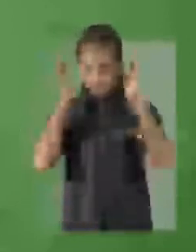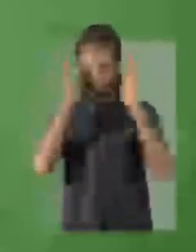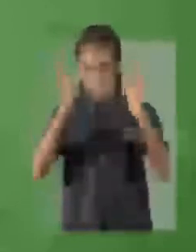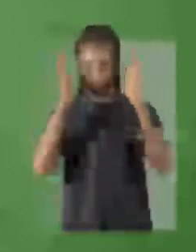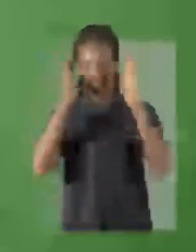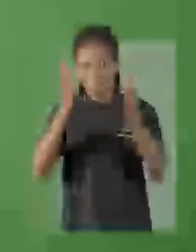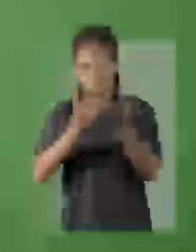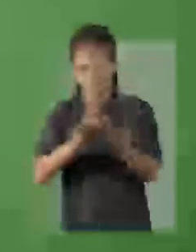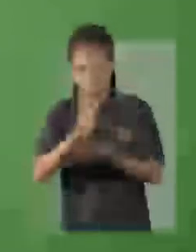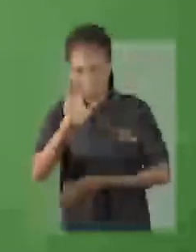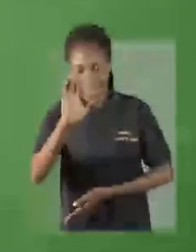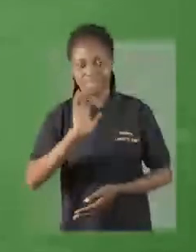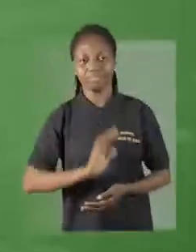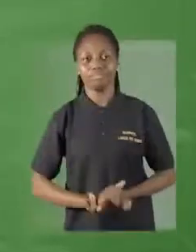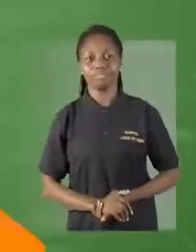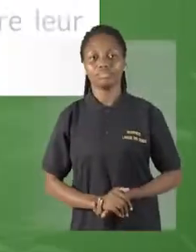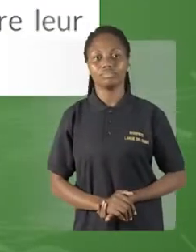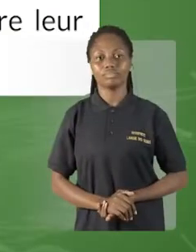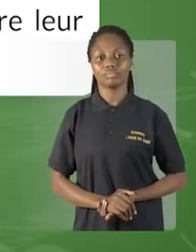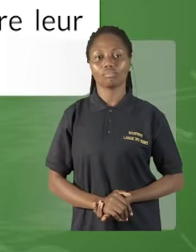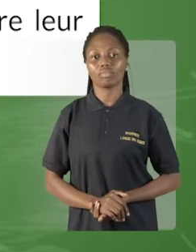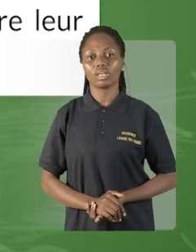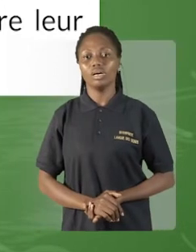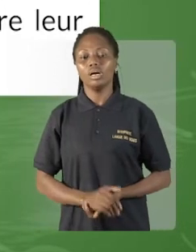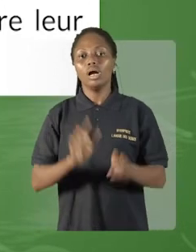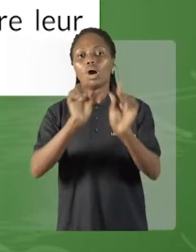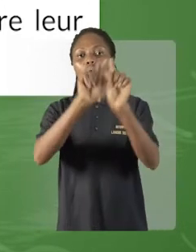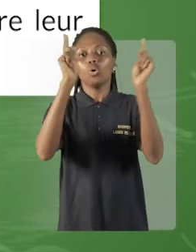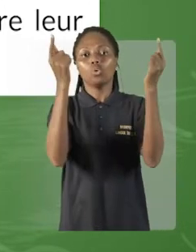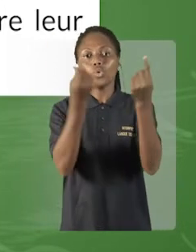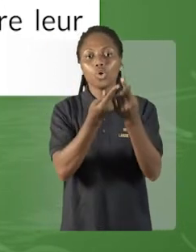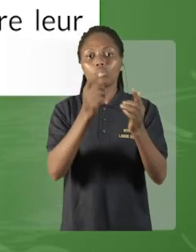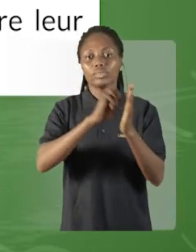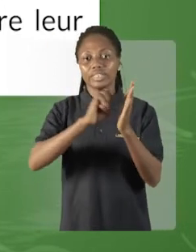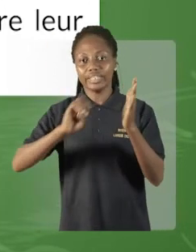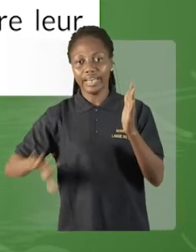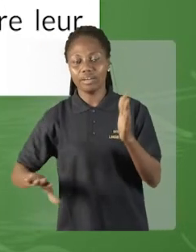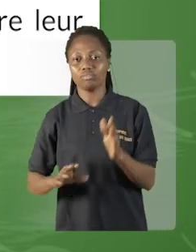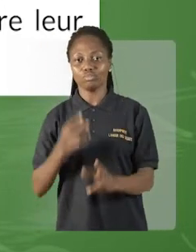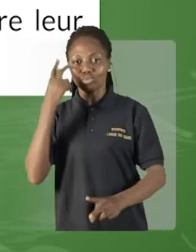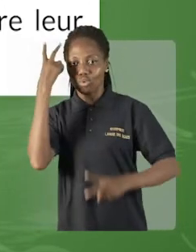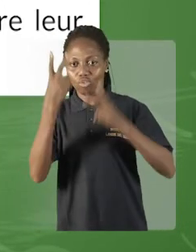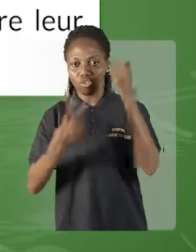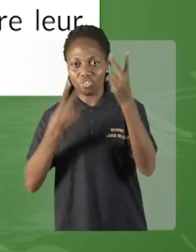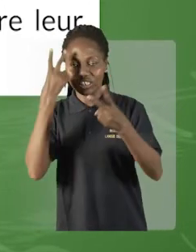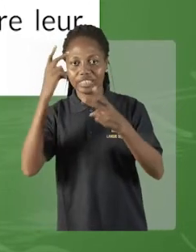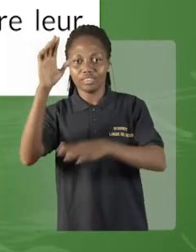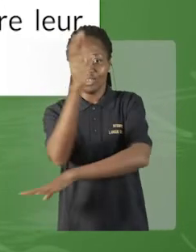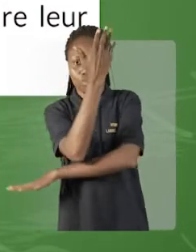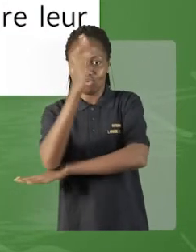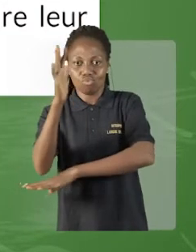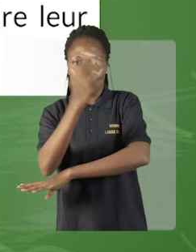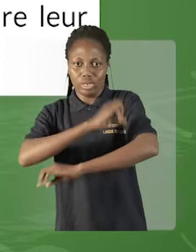d'apprentissage. Suivez attentivement. Lors de la visite dans une forêt